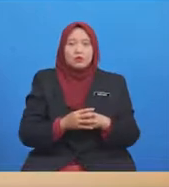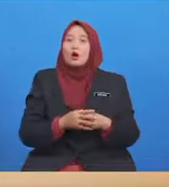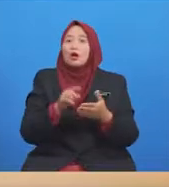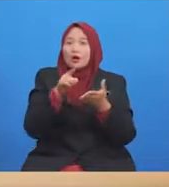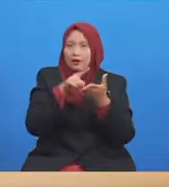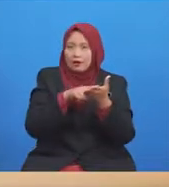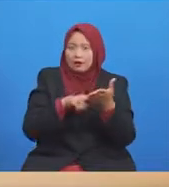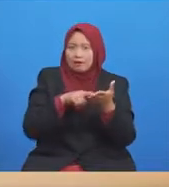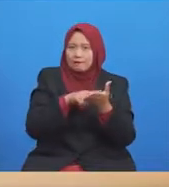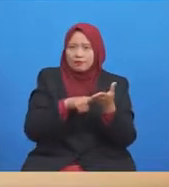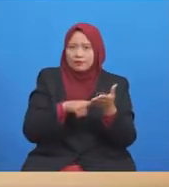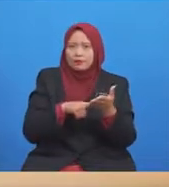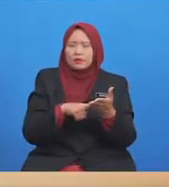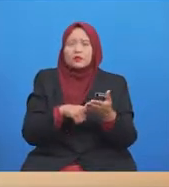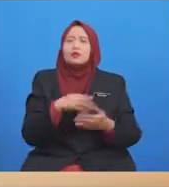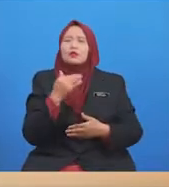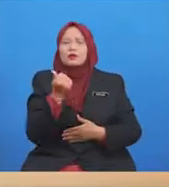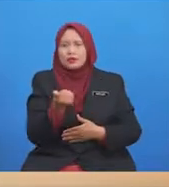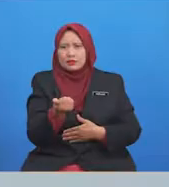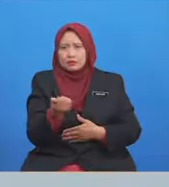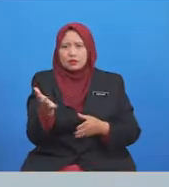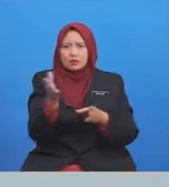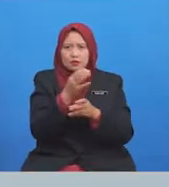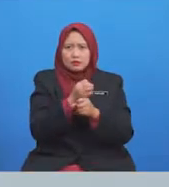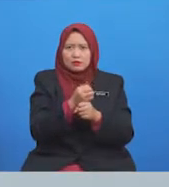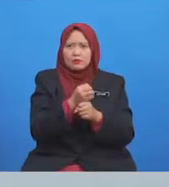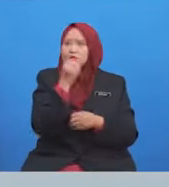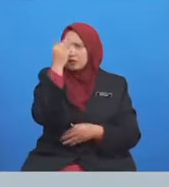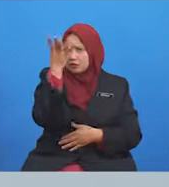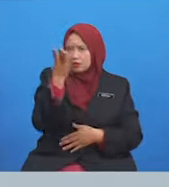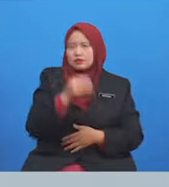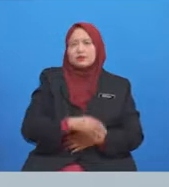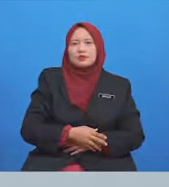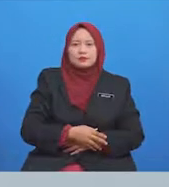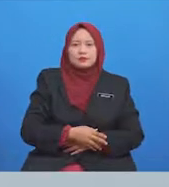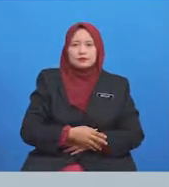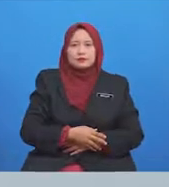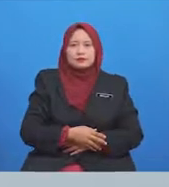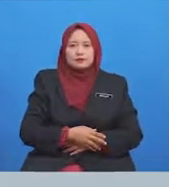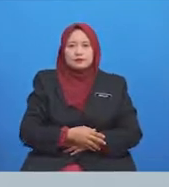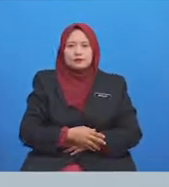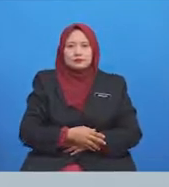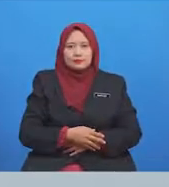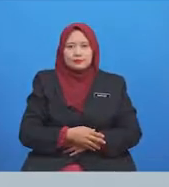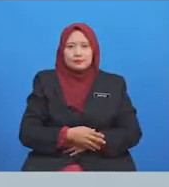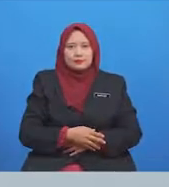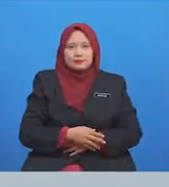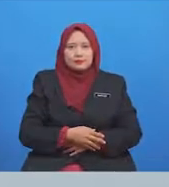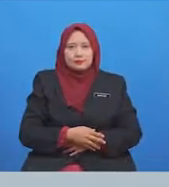Apakah yang dapat anda nyatakan mengenai paparan rajah ini?